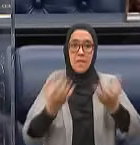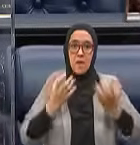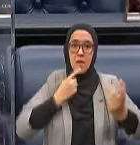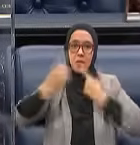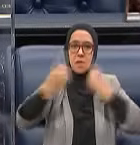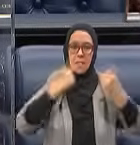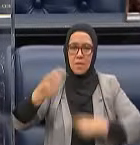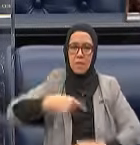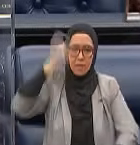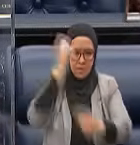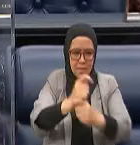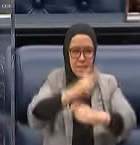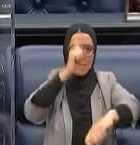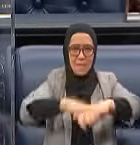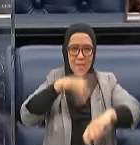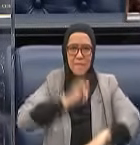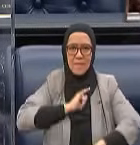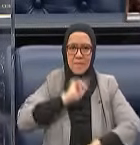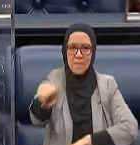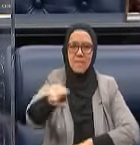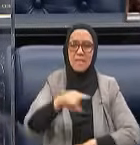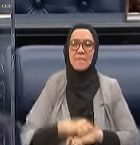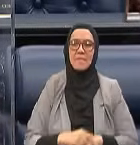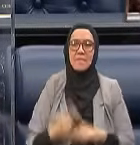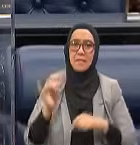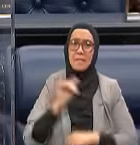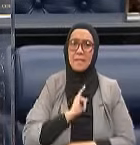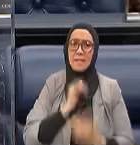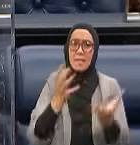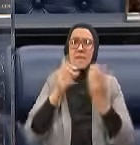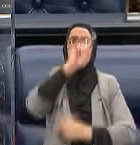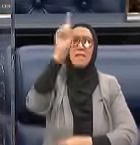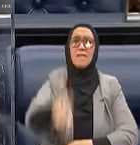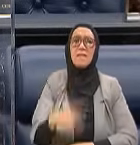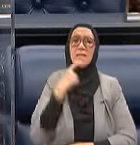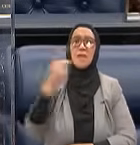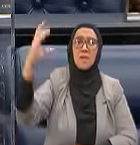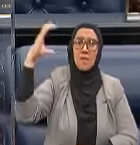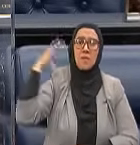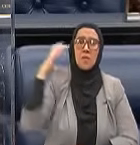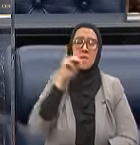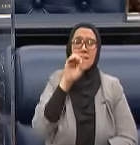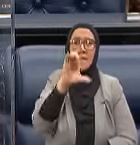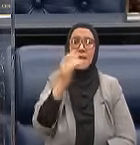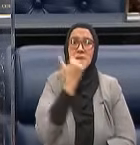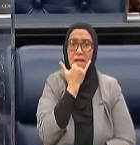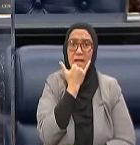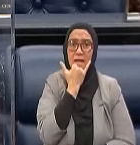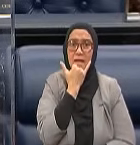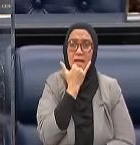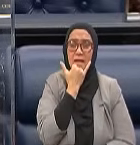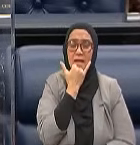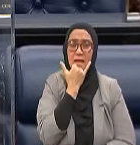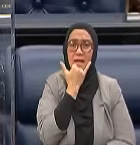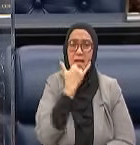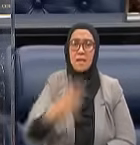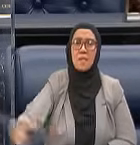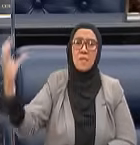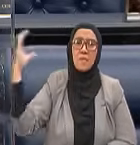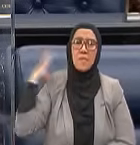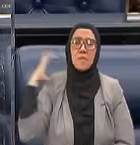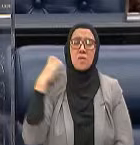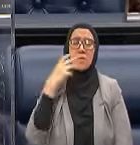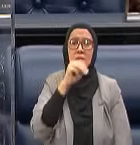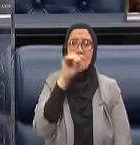saya nyatanya yang wawancara sebut Wa Bang Lusi MT siap Bang Ussy embek wes